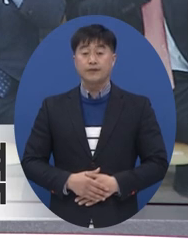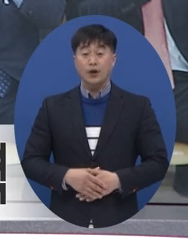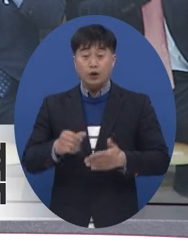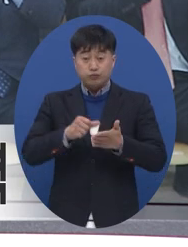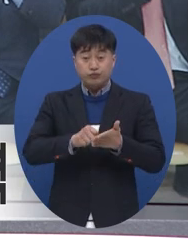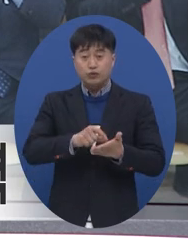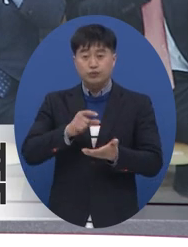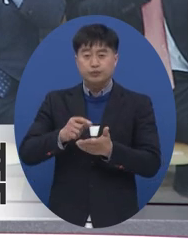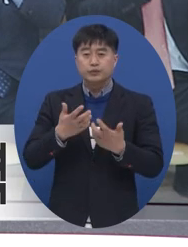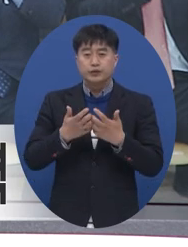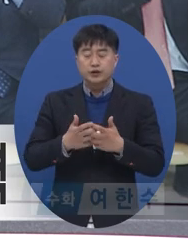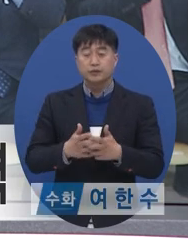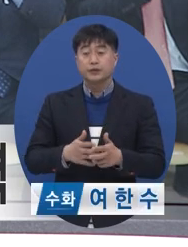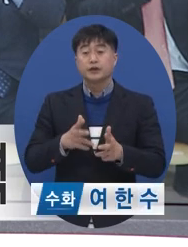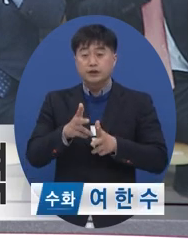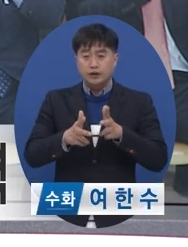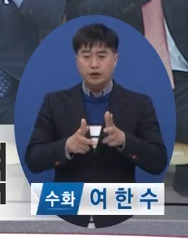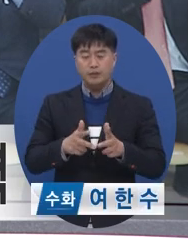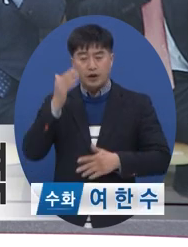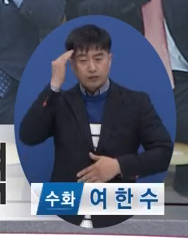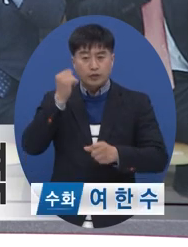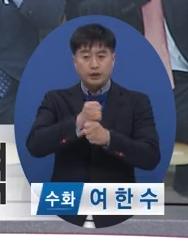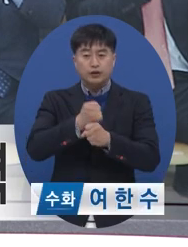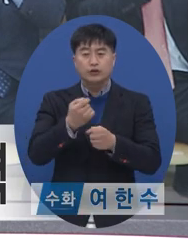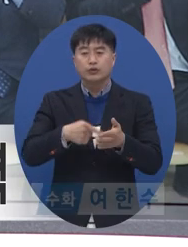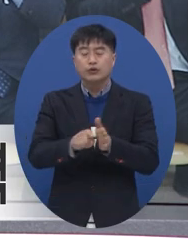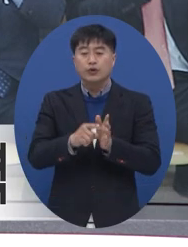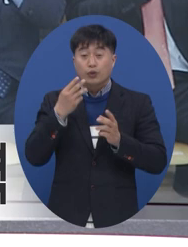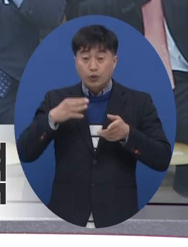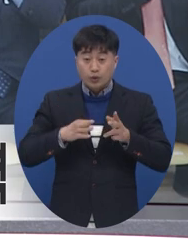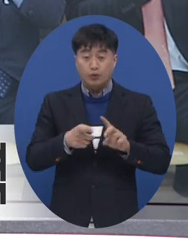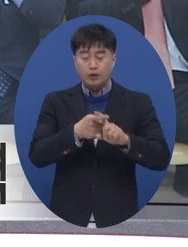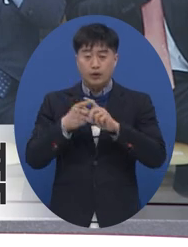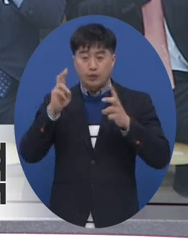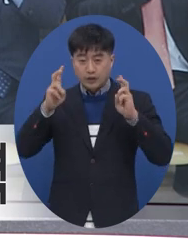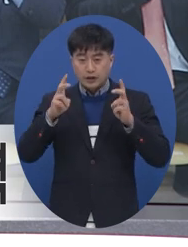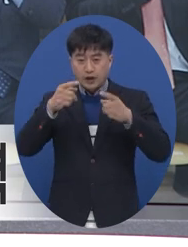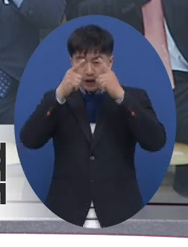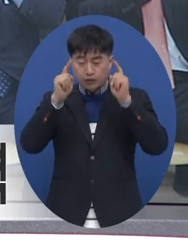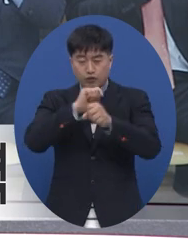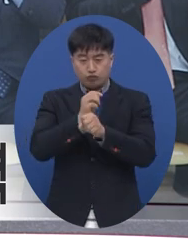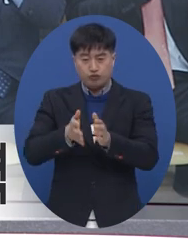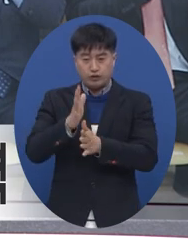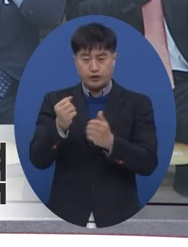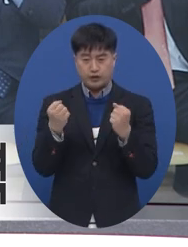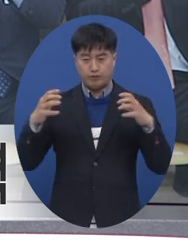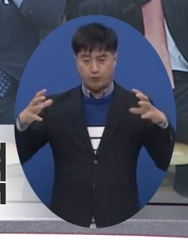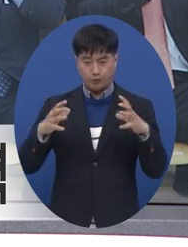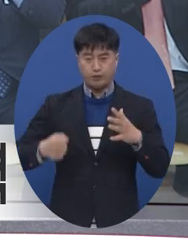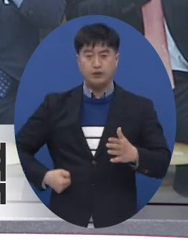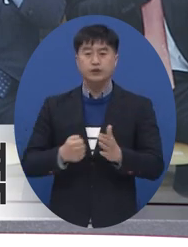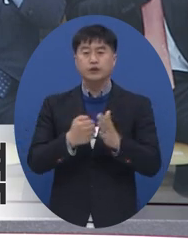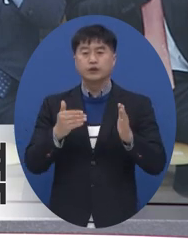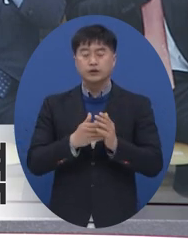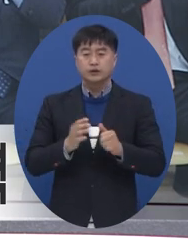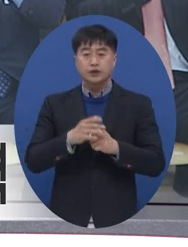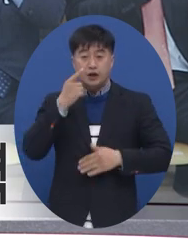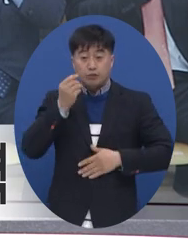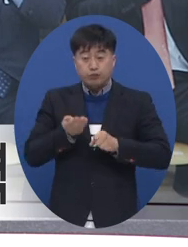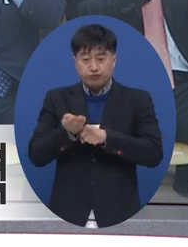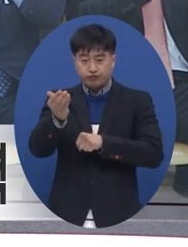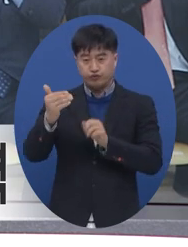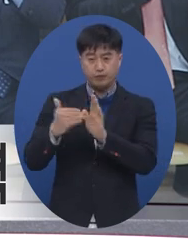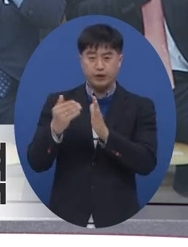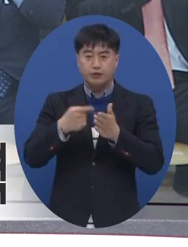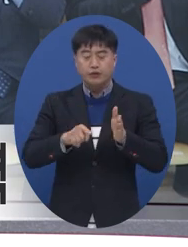소재 부품 장비 산업의 국산화를 위해 경기도와 관련 기업, 대학 그리고 연구기관이 함께 힘을 모으기로 했습니다. 일본 수출